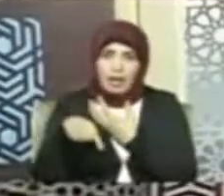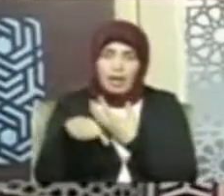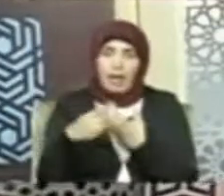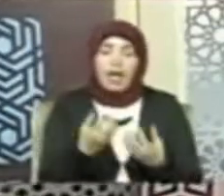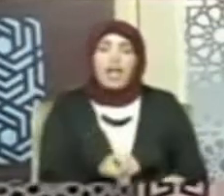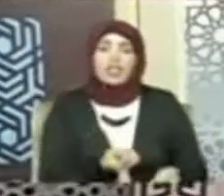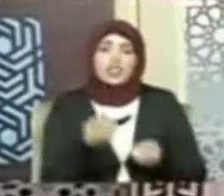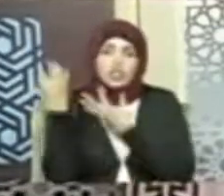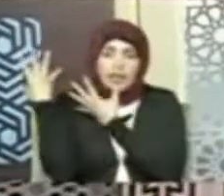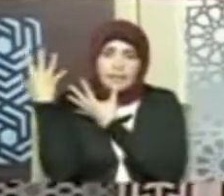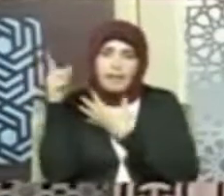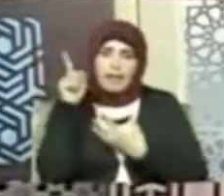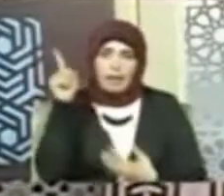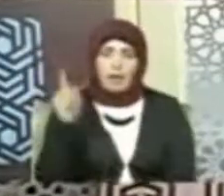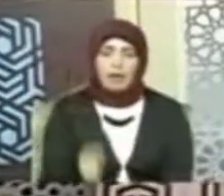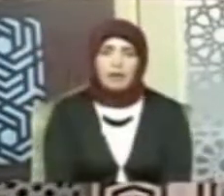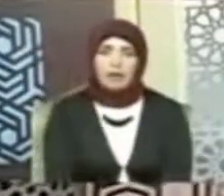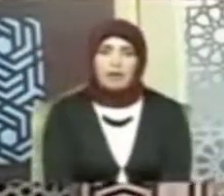الجنة